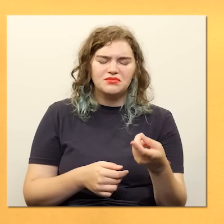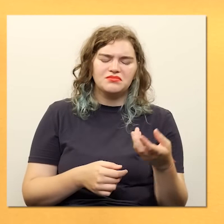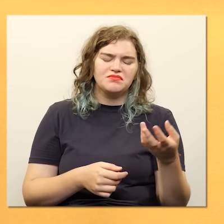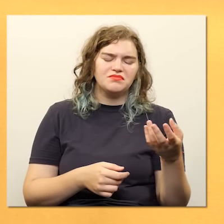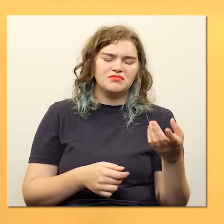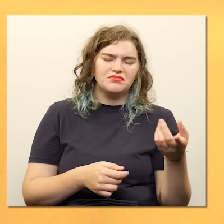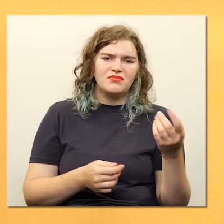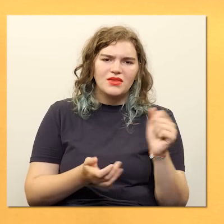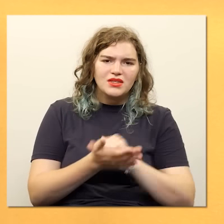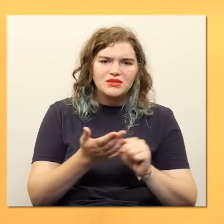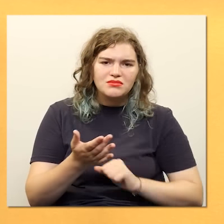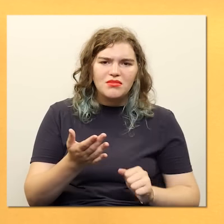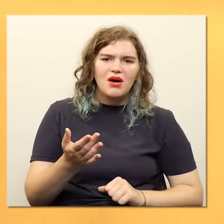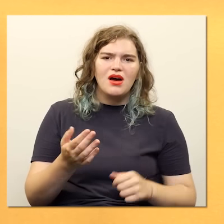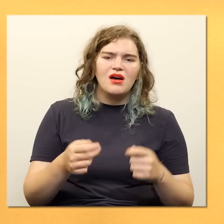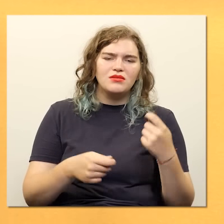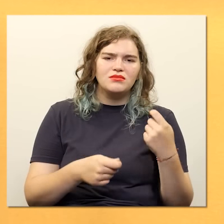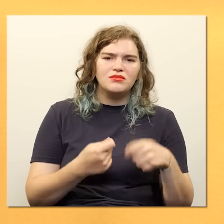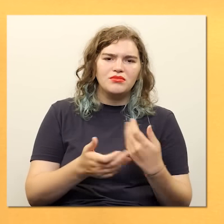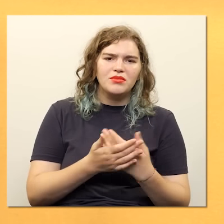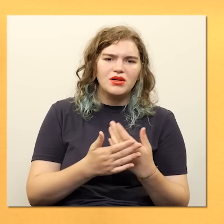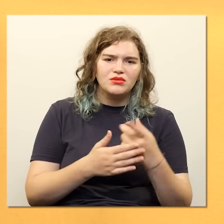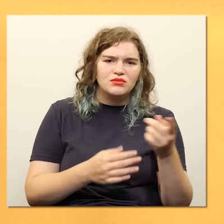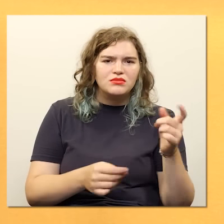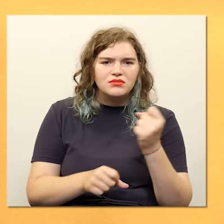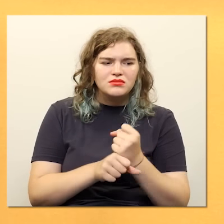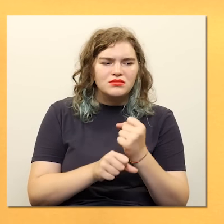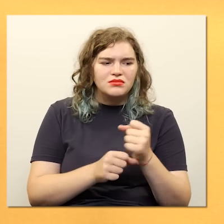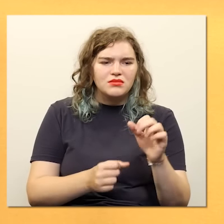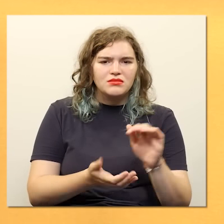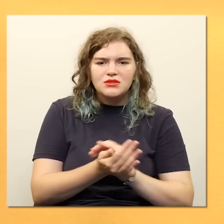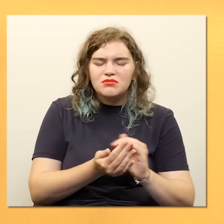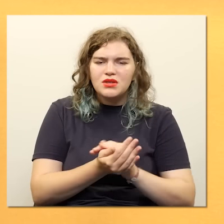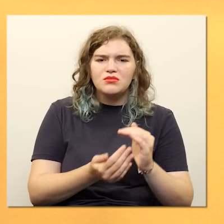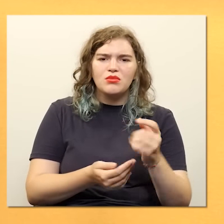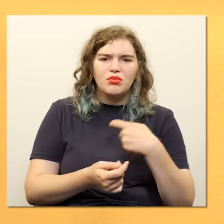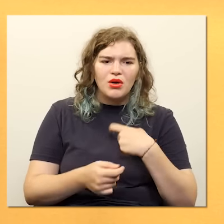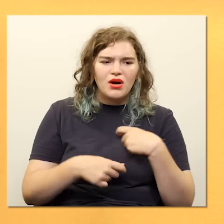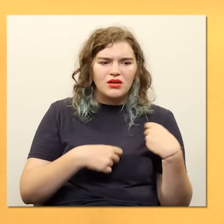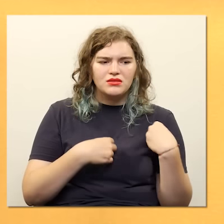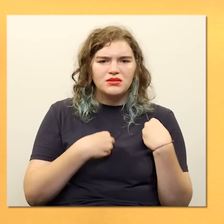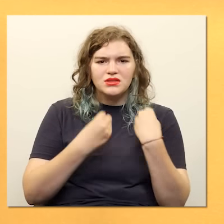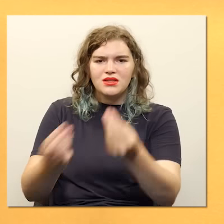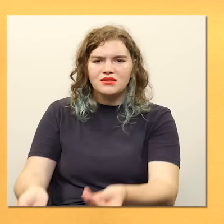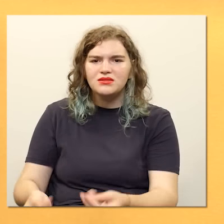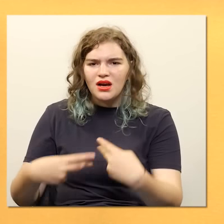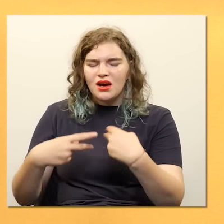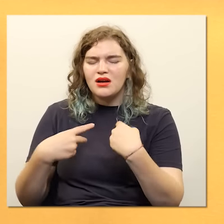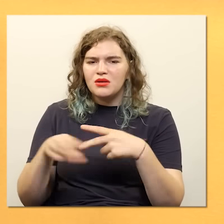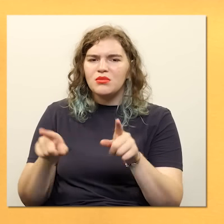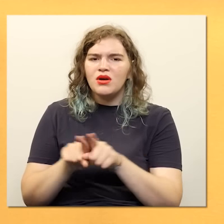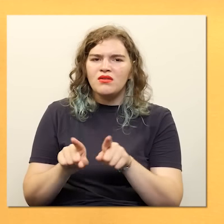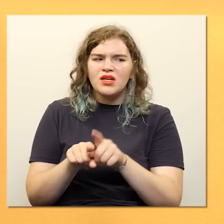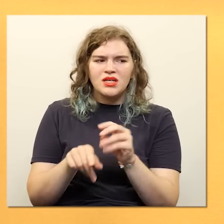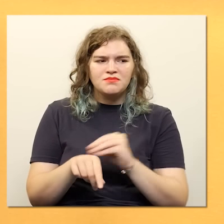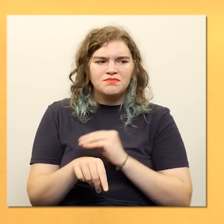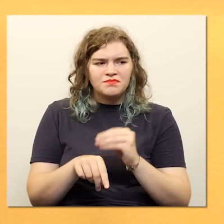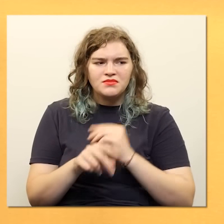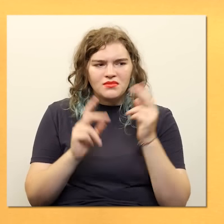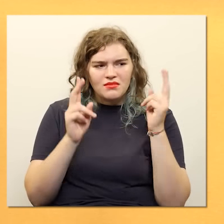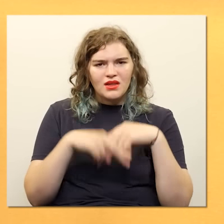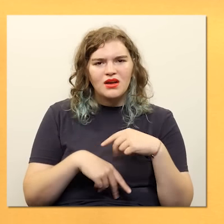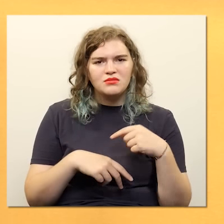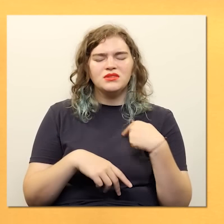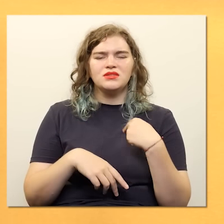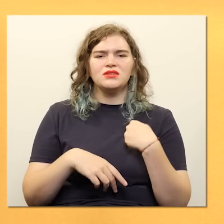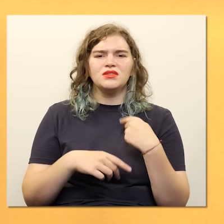nu? Care spală cartonul de detergent, de dero, ca să obțină un pic de spumă, da? Poate să facă o milă. Așa că de atunci am învățat